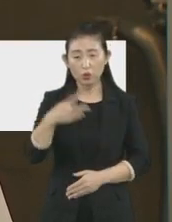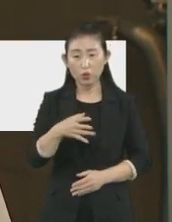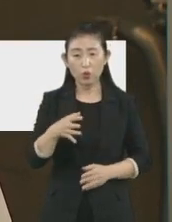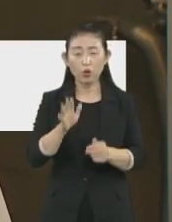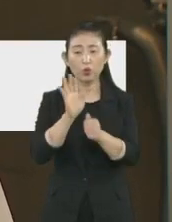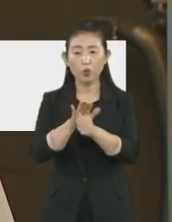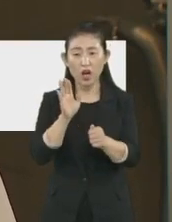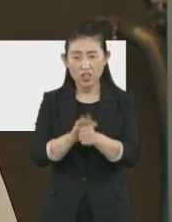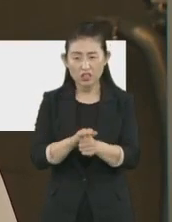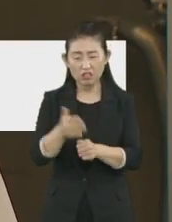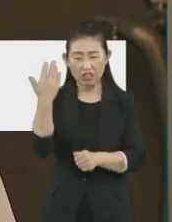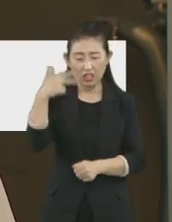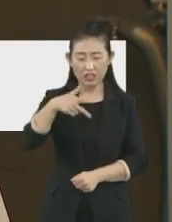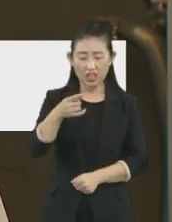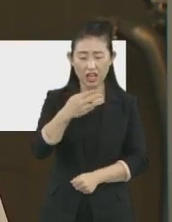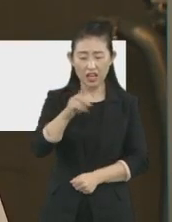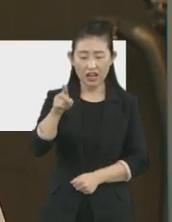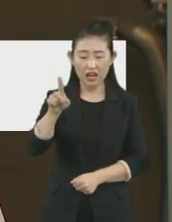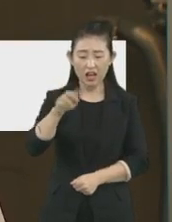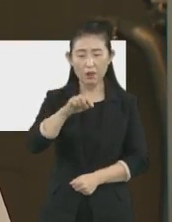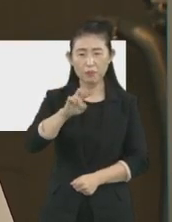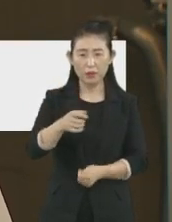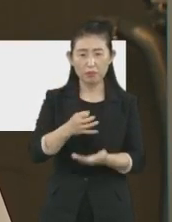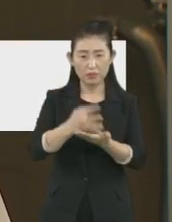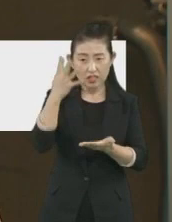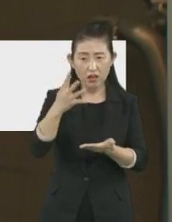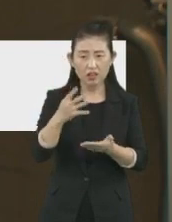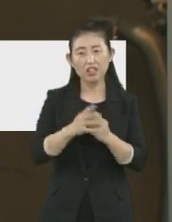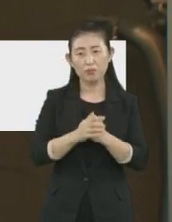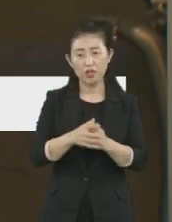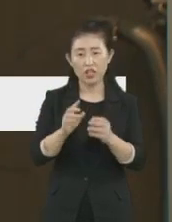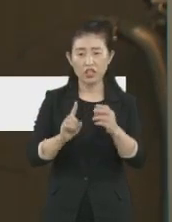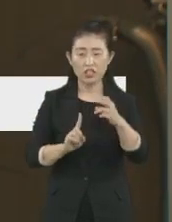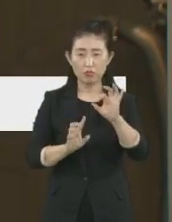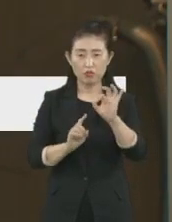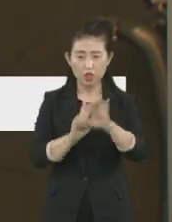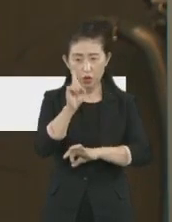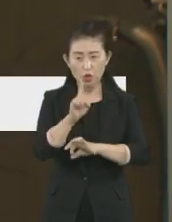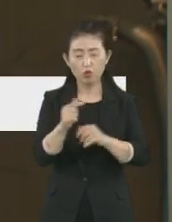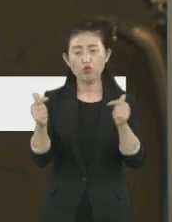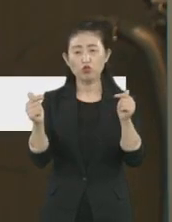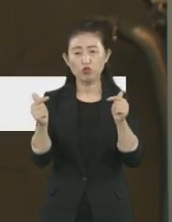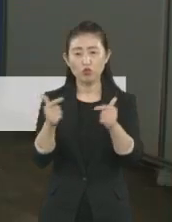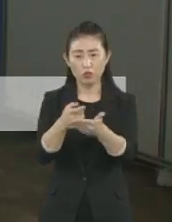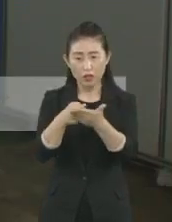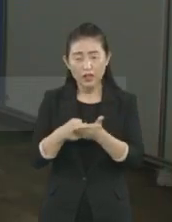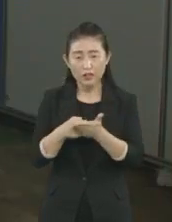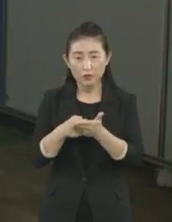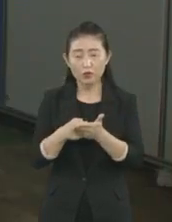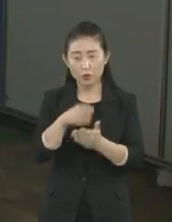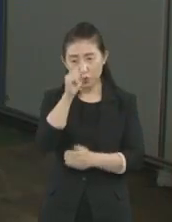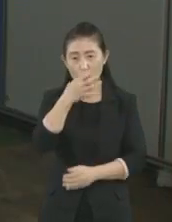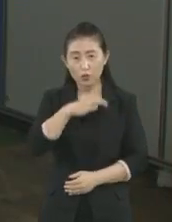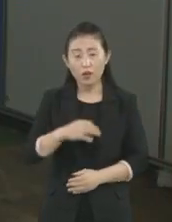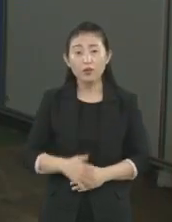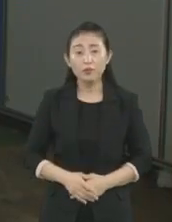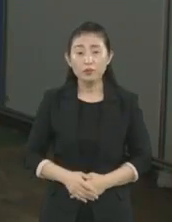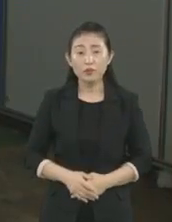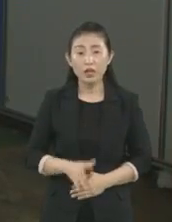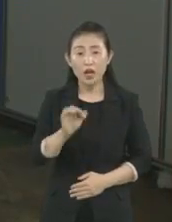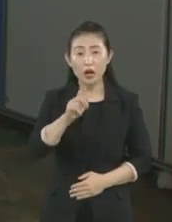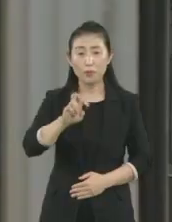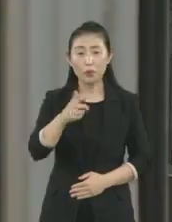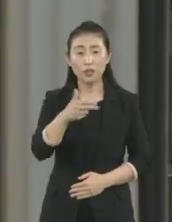하는 비싼 귀금속의 사용량을 10분의 1로 줄일 수 있는 그러한 장점을 가지고 있습니다. 연구팀은